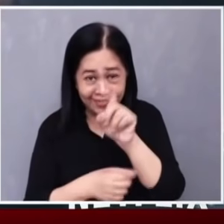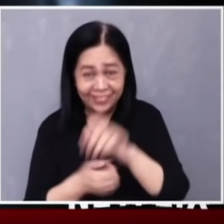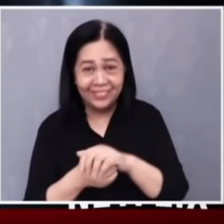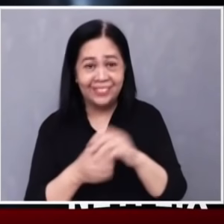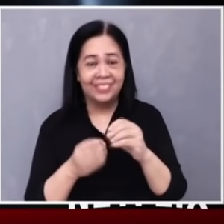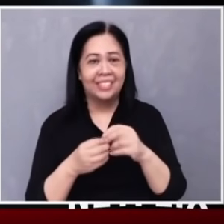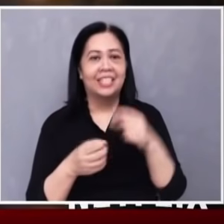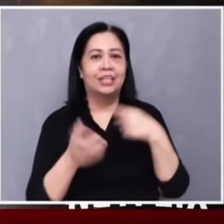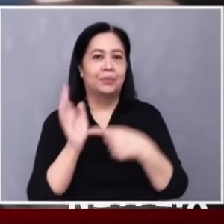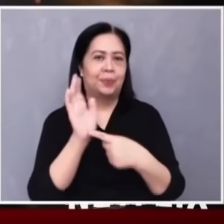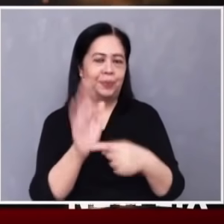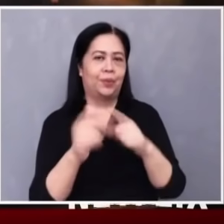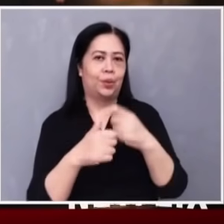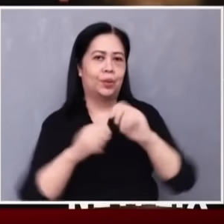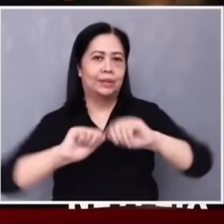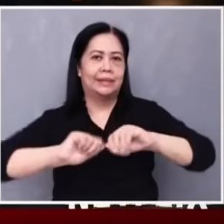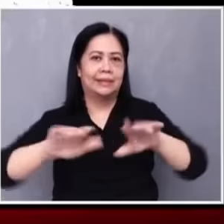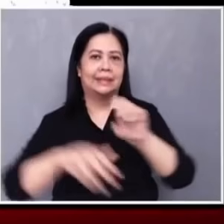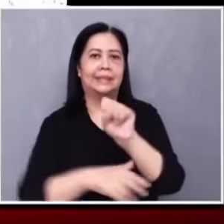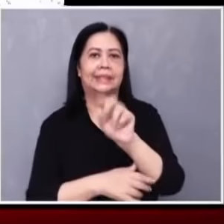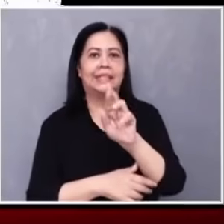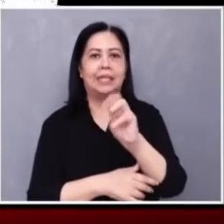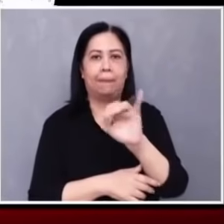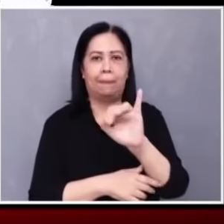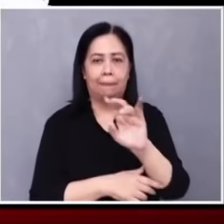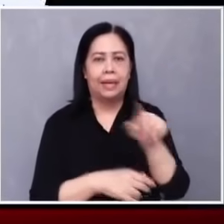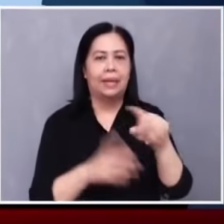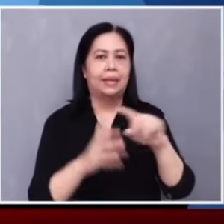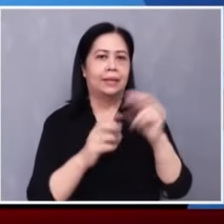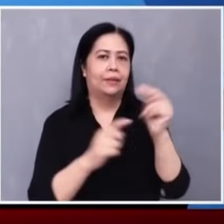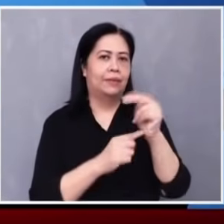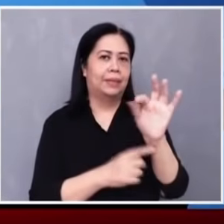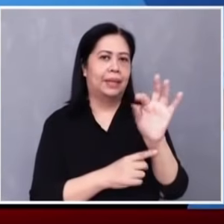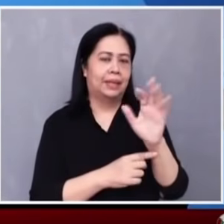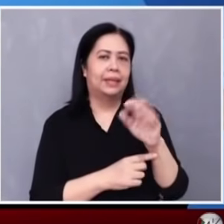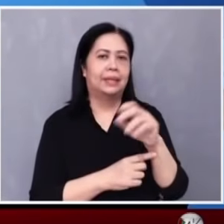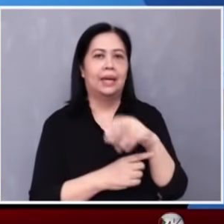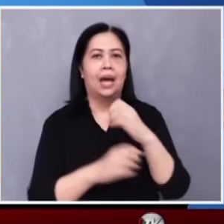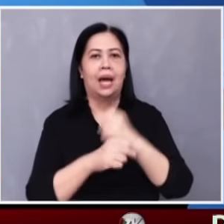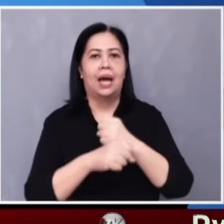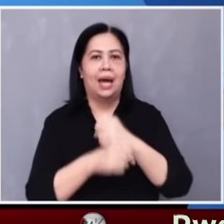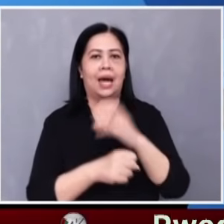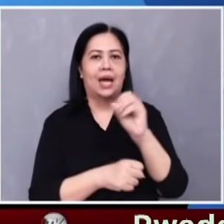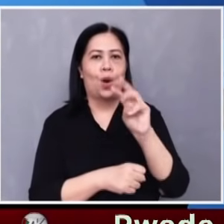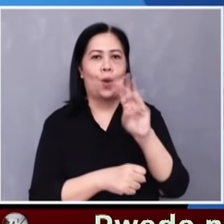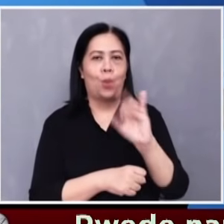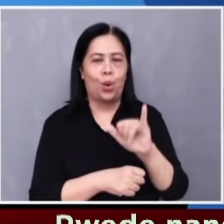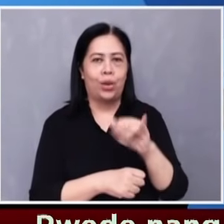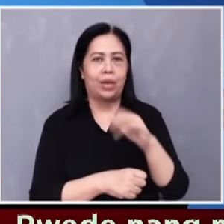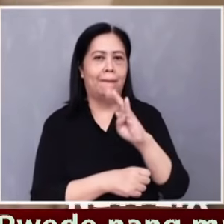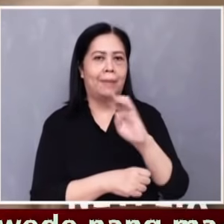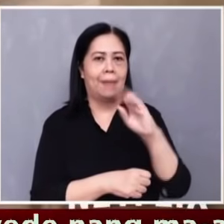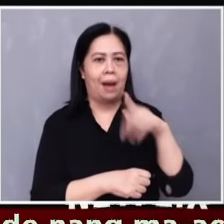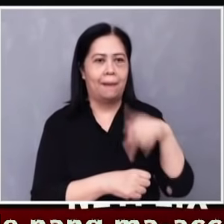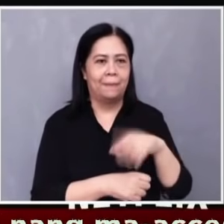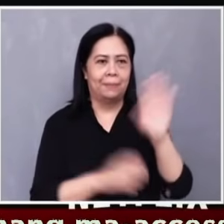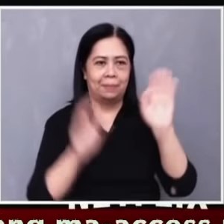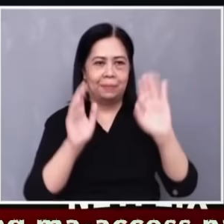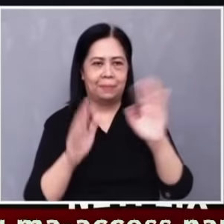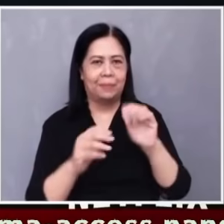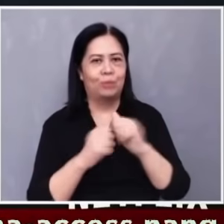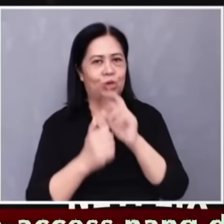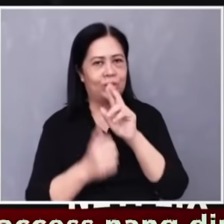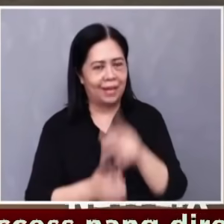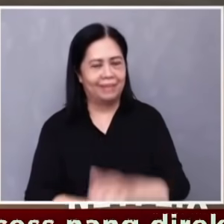Ipapalabas via streaming simula November 19 ang Cowboy Bebop. Yes, right now. Hello. Kenya. Kumusta? Ganiel